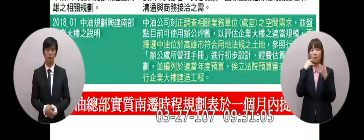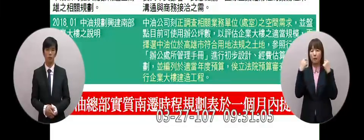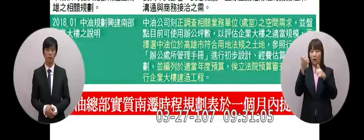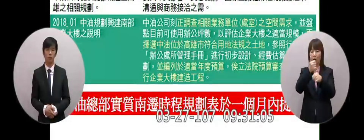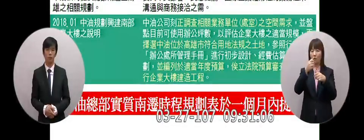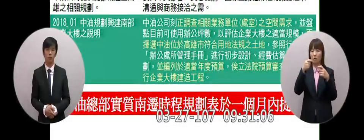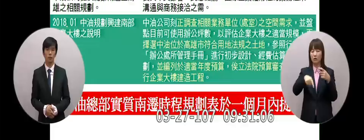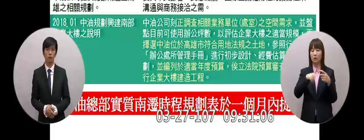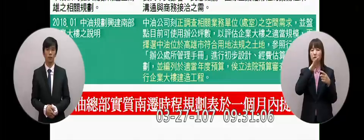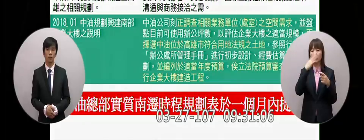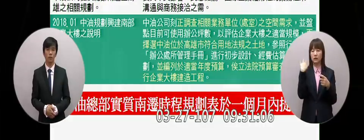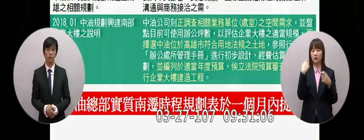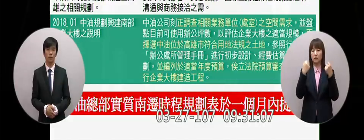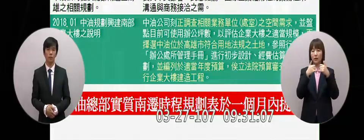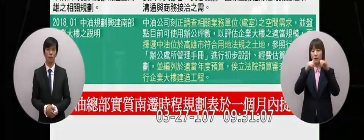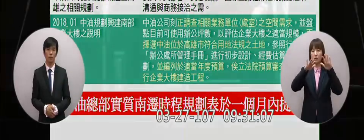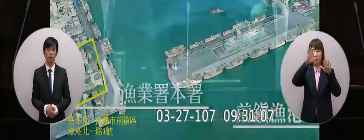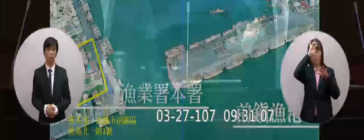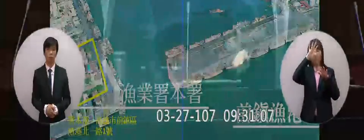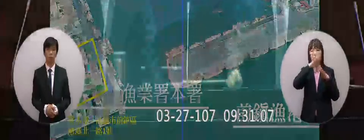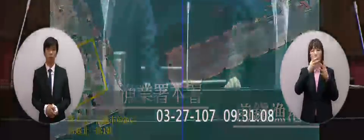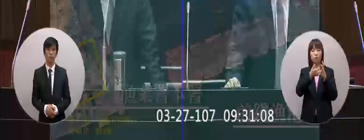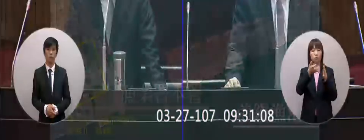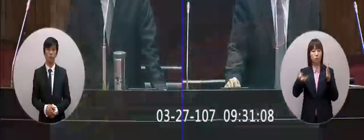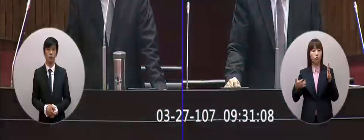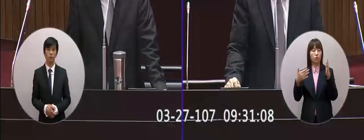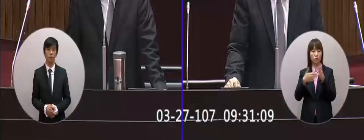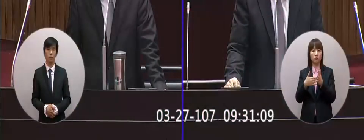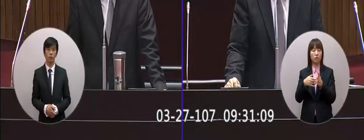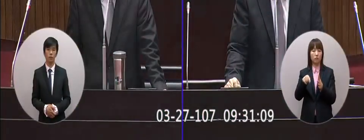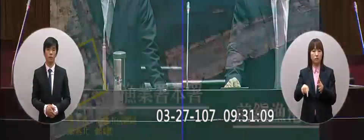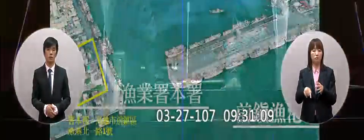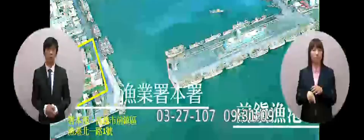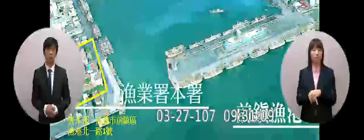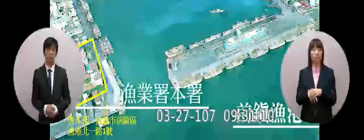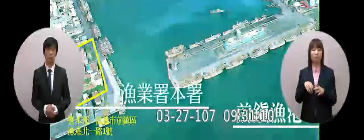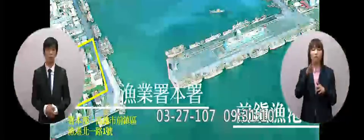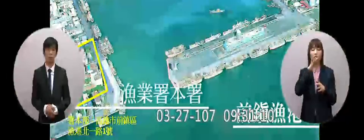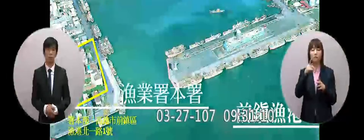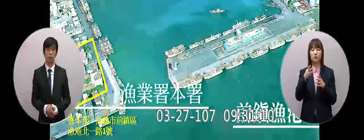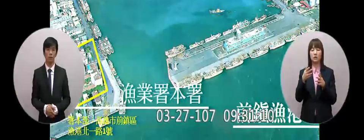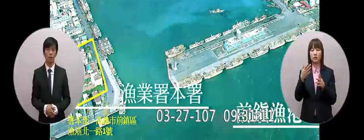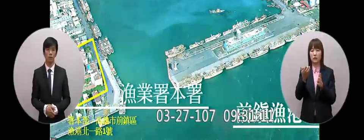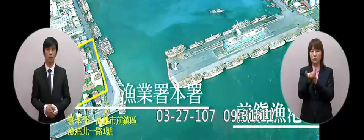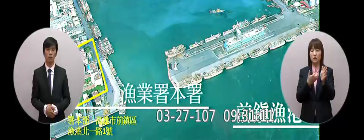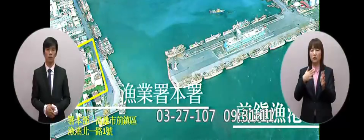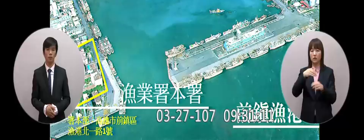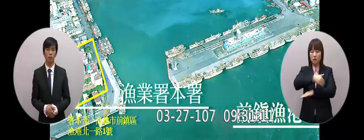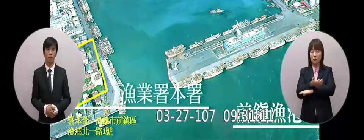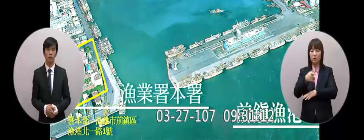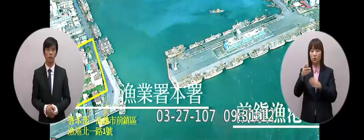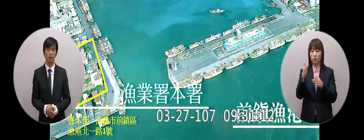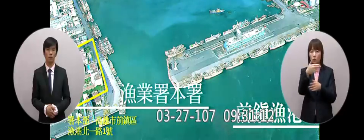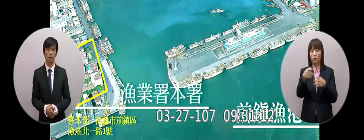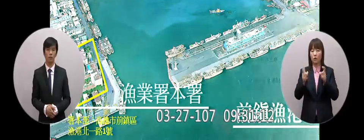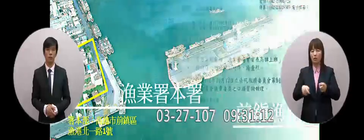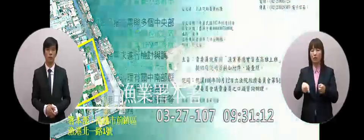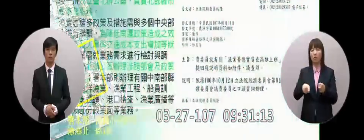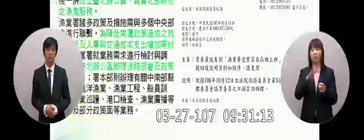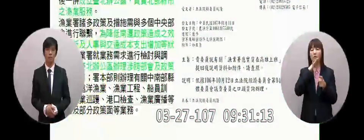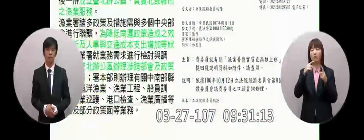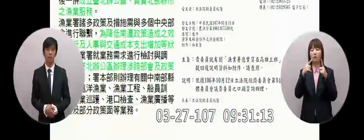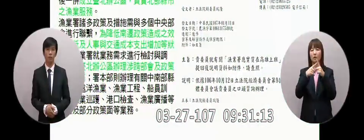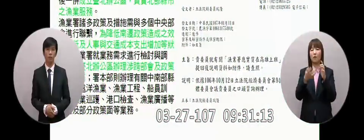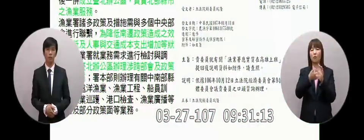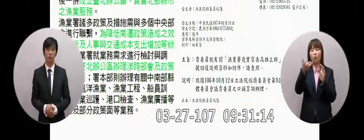设在之前民进党执政时代就已经迁到了这个前镇渔港，在我们高雄的前镇。那但是后来人